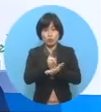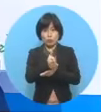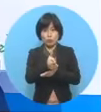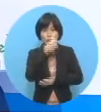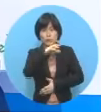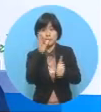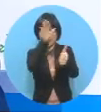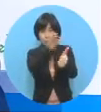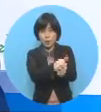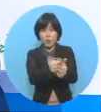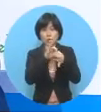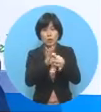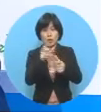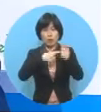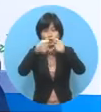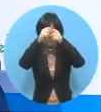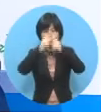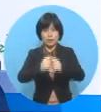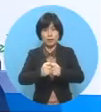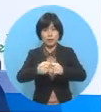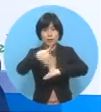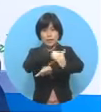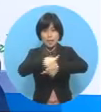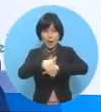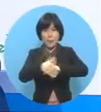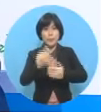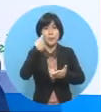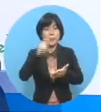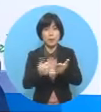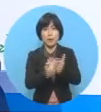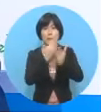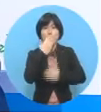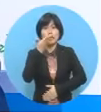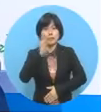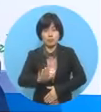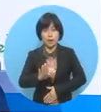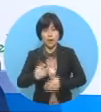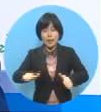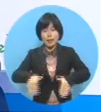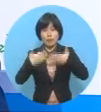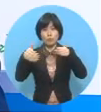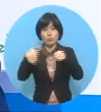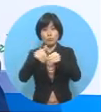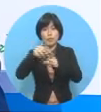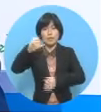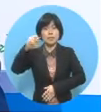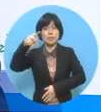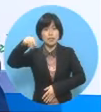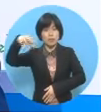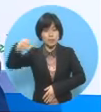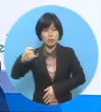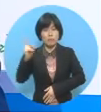대로 전문기관의 연구 영역을 통해 보다 구체적인 사업들이 발굴되겠지만